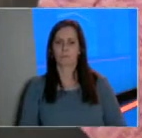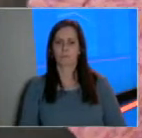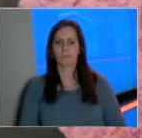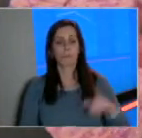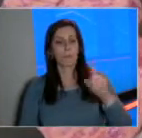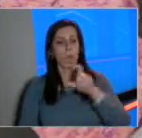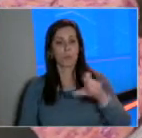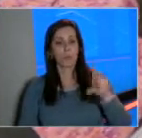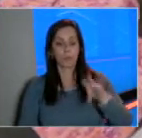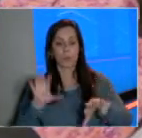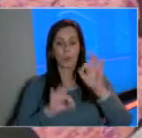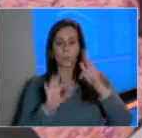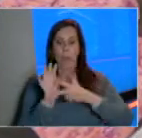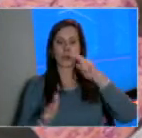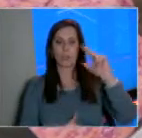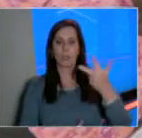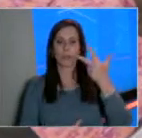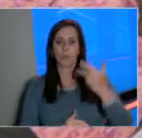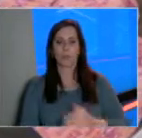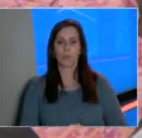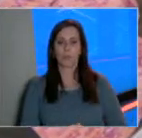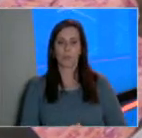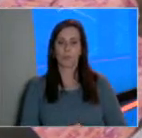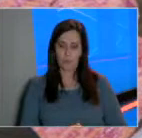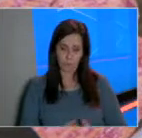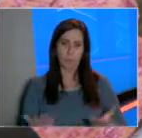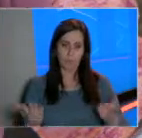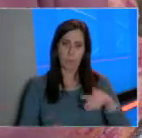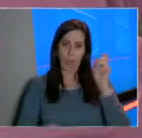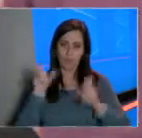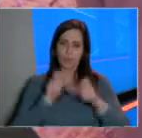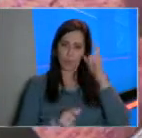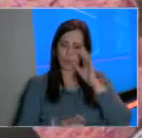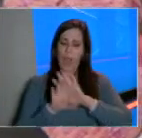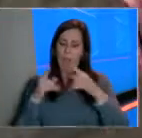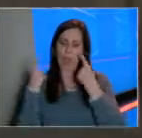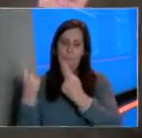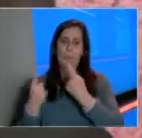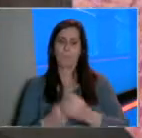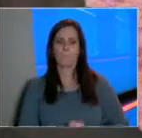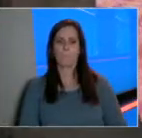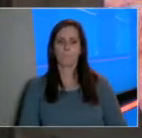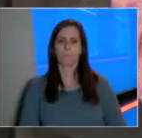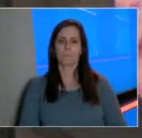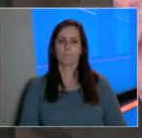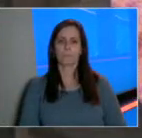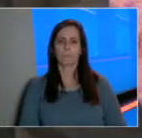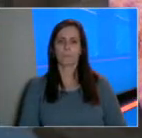מי לדעתך השם שאנחנו יוצאים לבחירות בפעם השלישית השנה? אנשים שחושבים רק על עצמם.